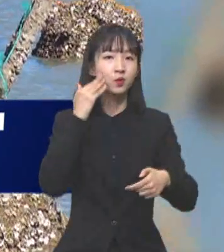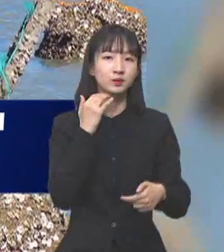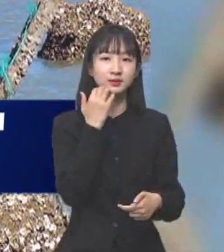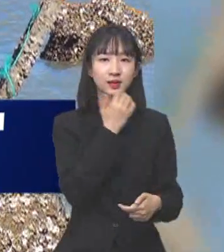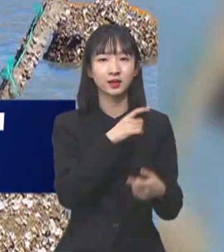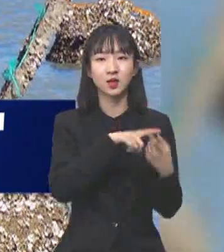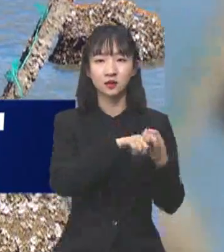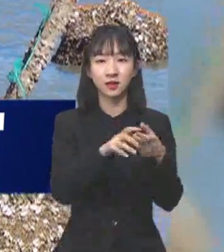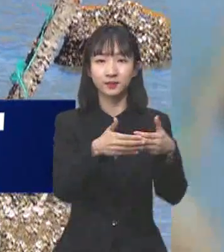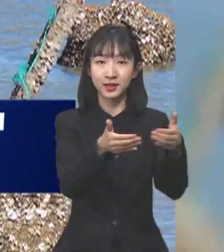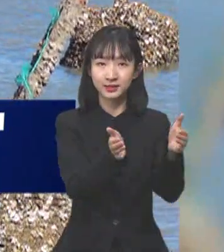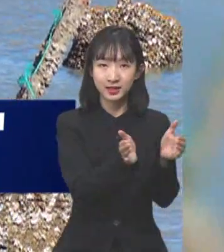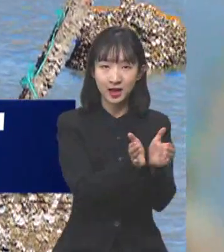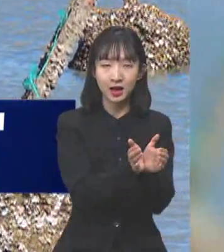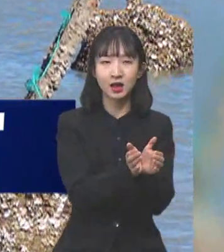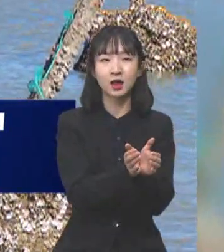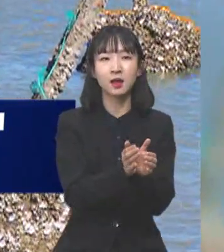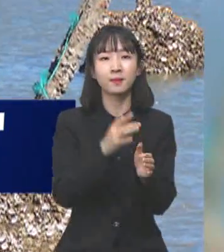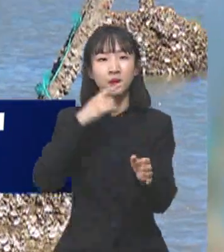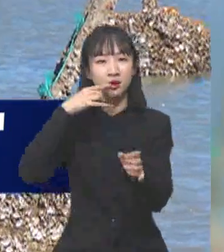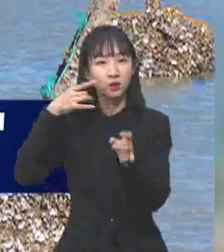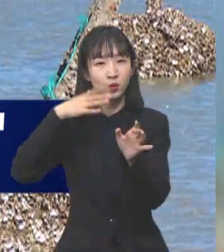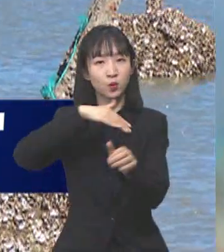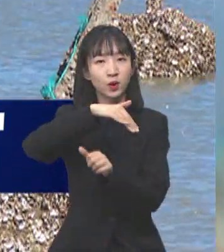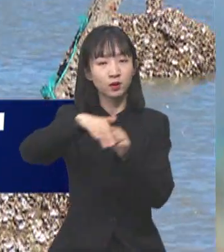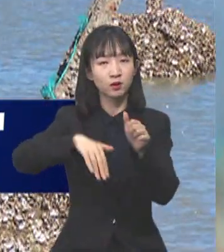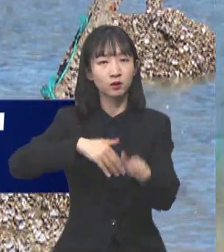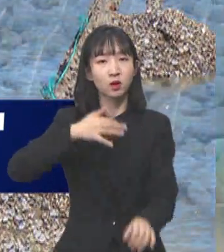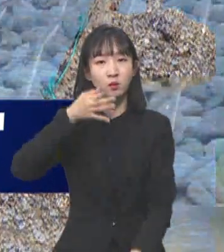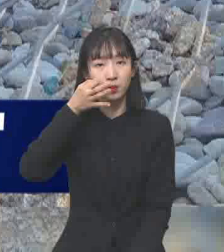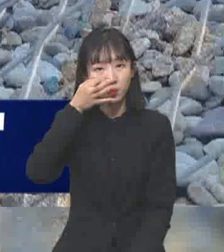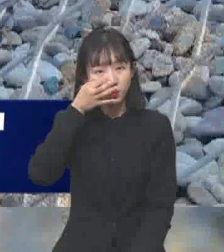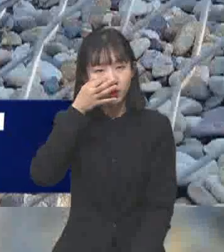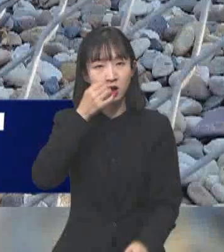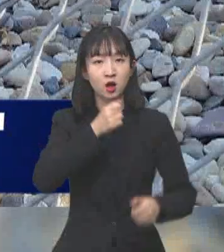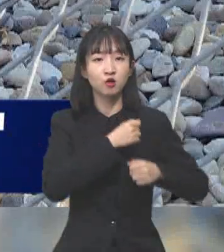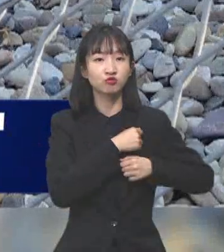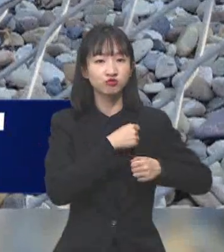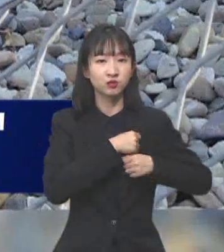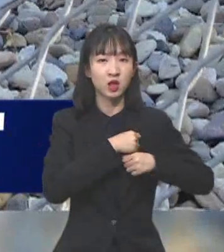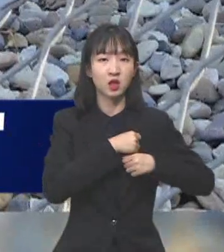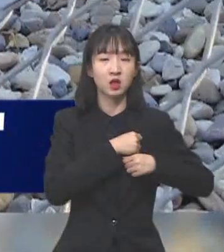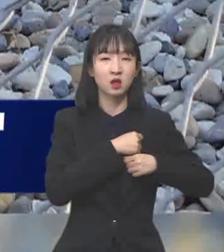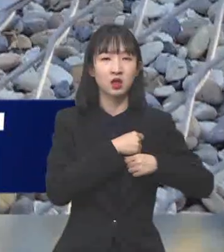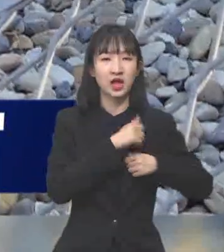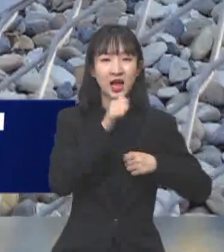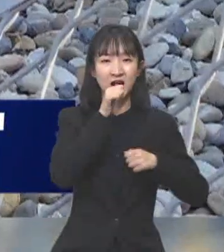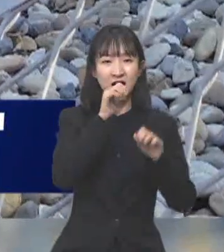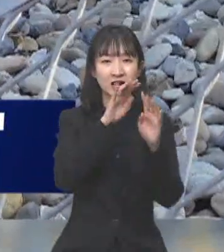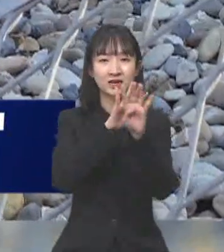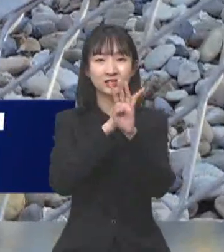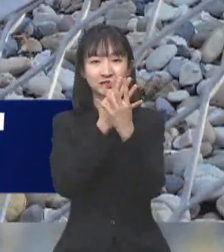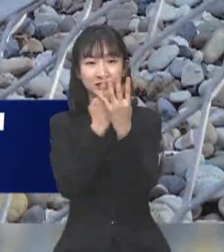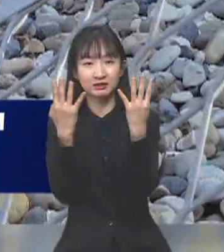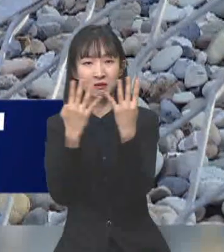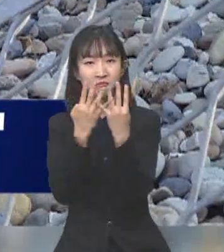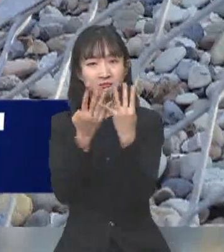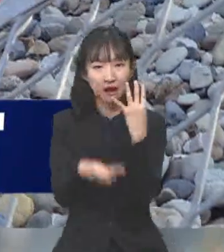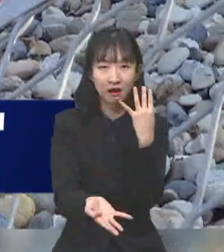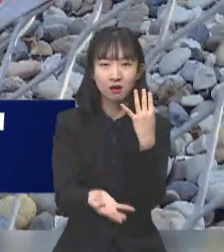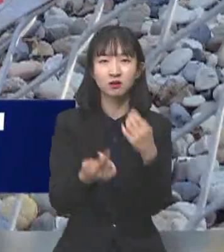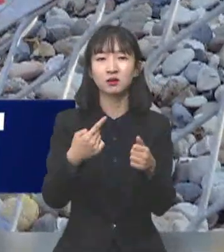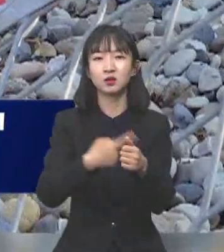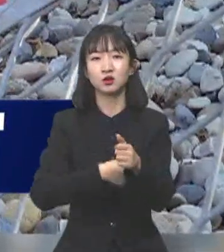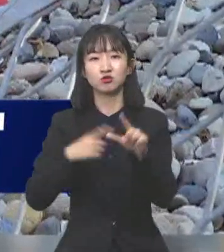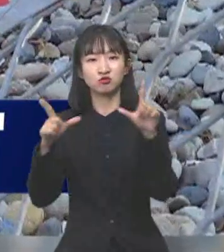북동쪽 해안 지역 의 환경 관리 실태를 확인한 결과 군 시설이 흉물스럽게 방치돼 있어 환경 훼손은 물론 주민과